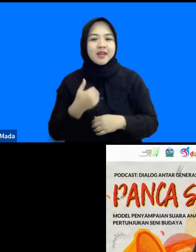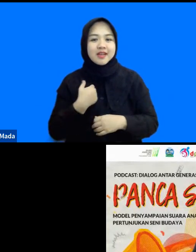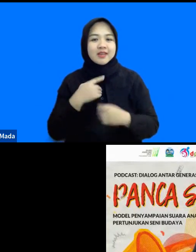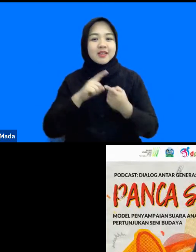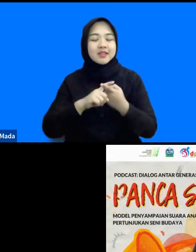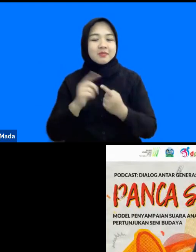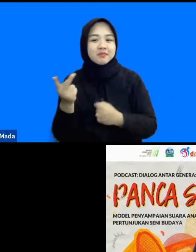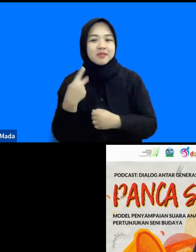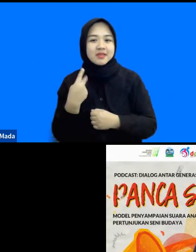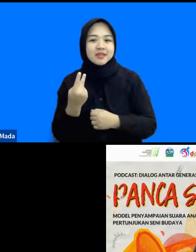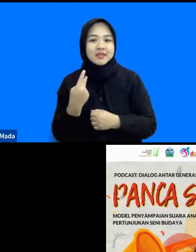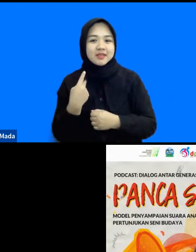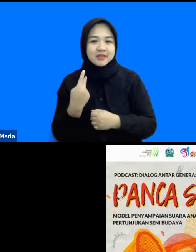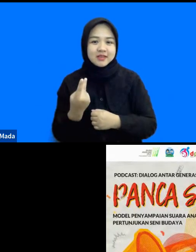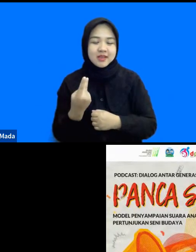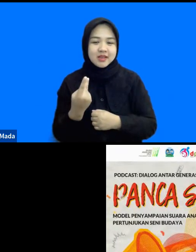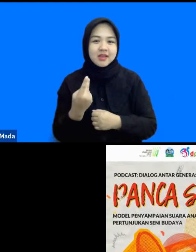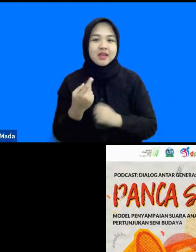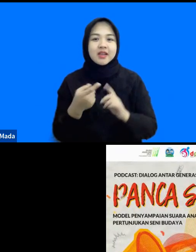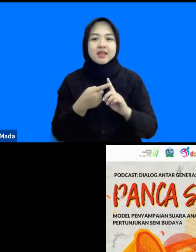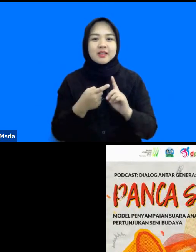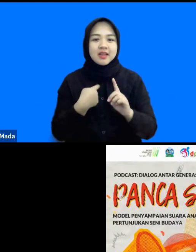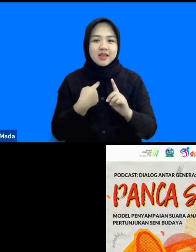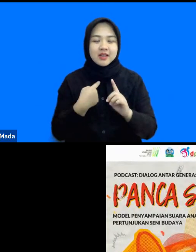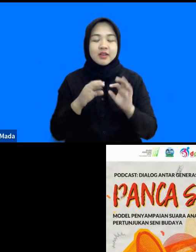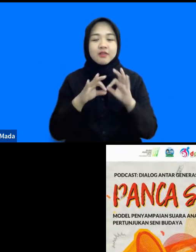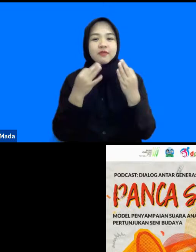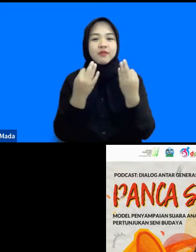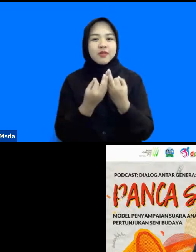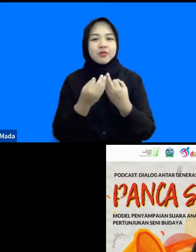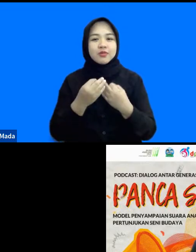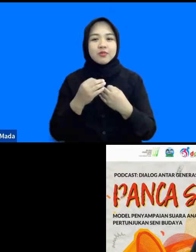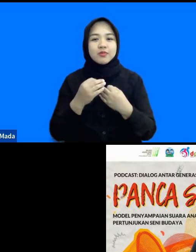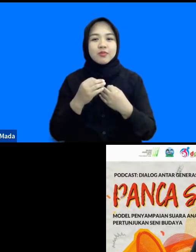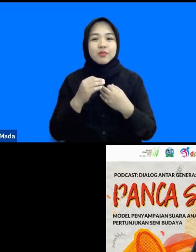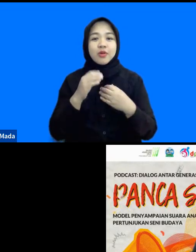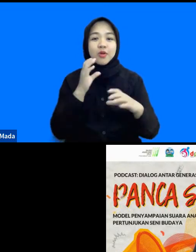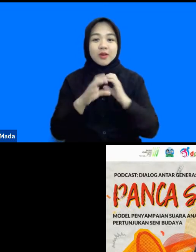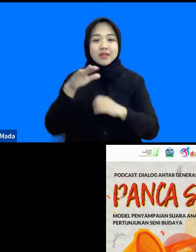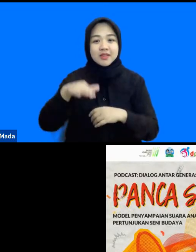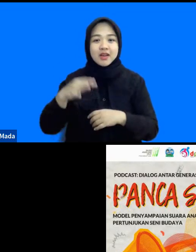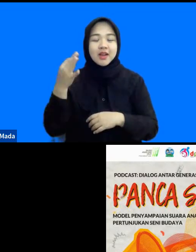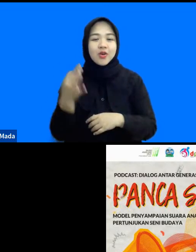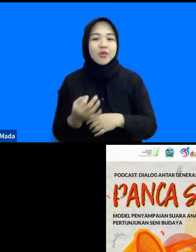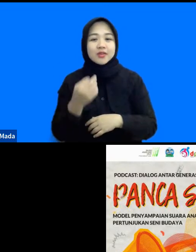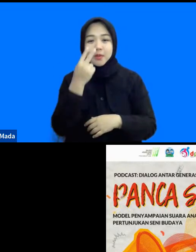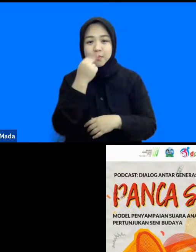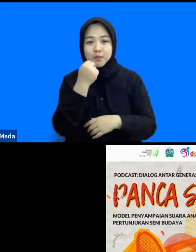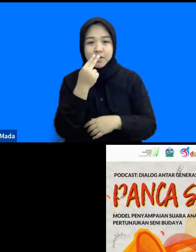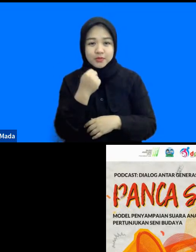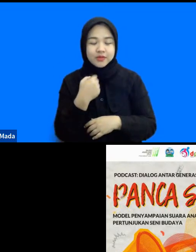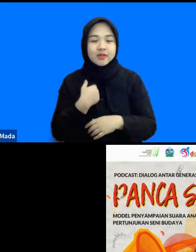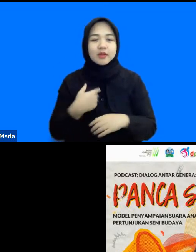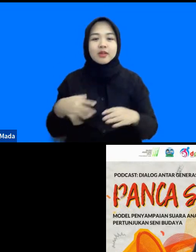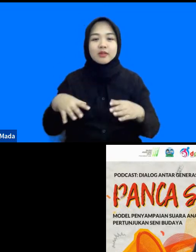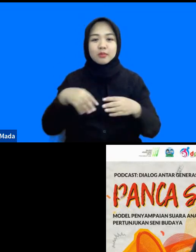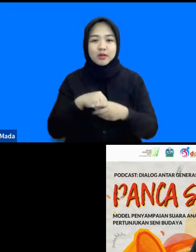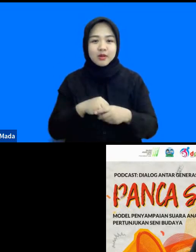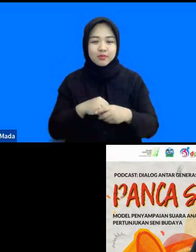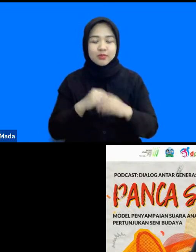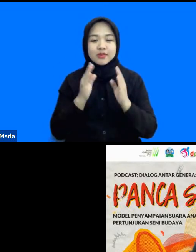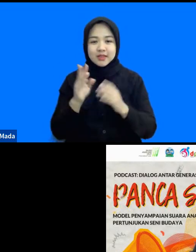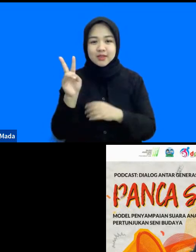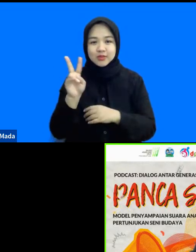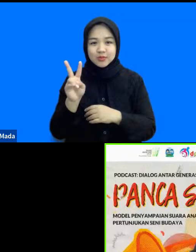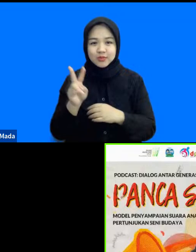kita nih, Nabila dari Forum Komunikasi Anak Kota Bandung yang akan bergabung di sesi kedua